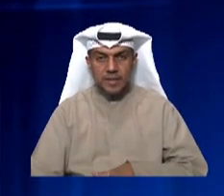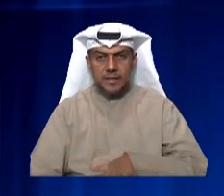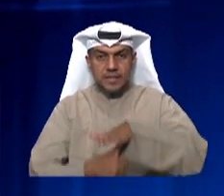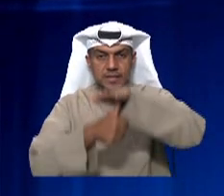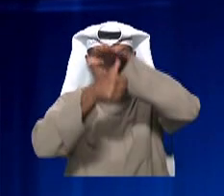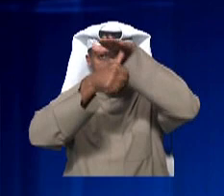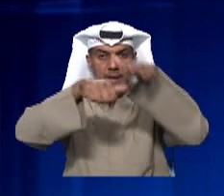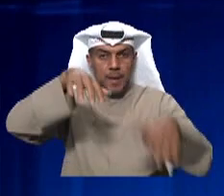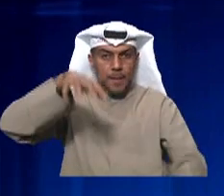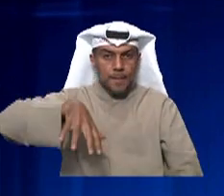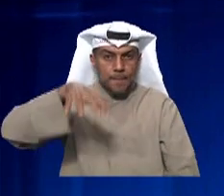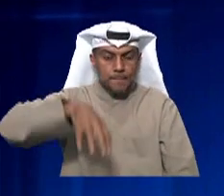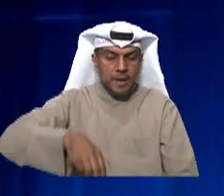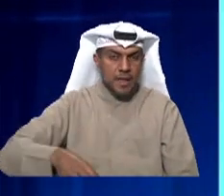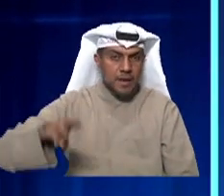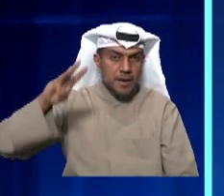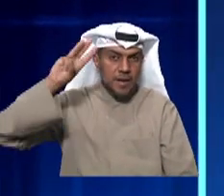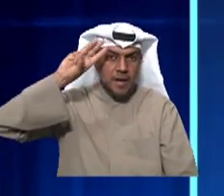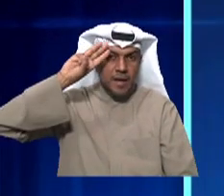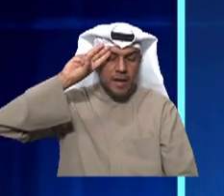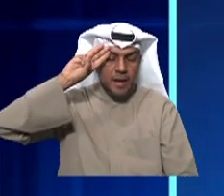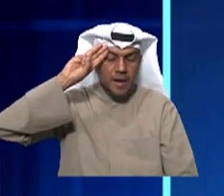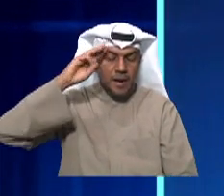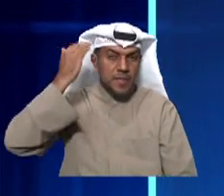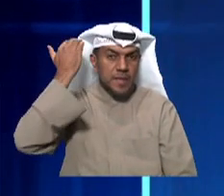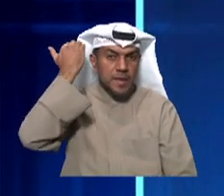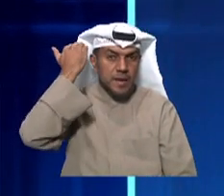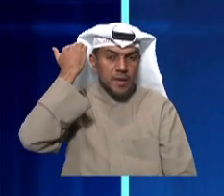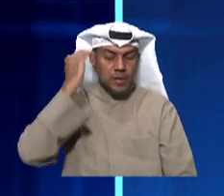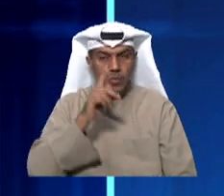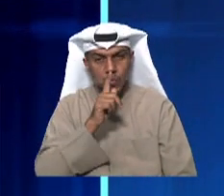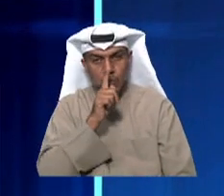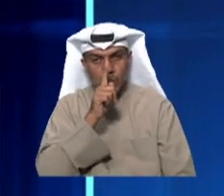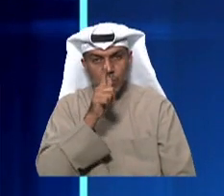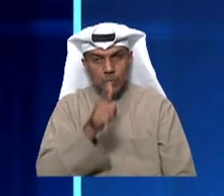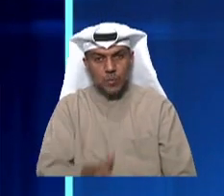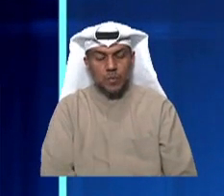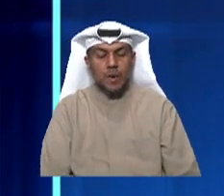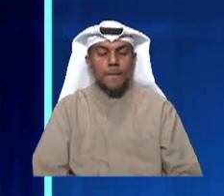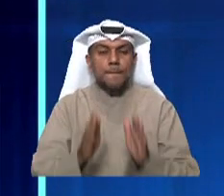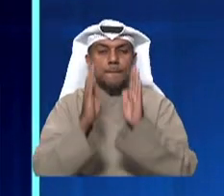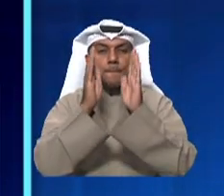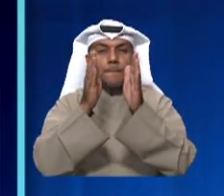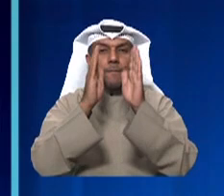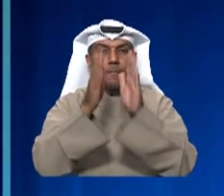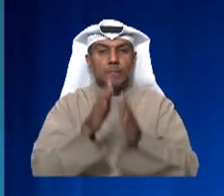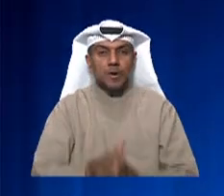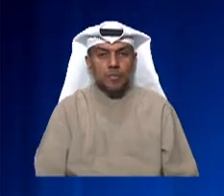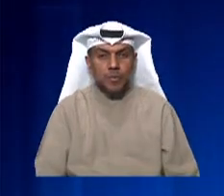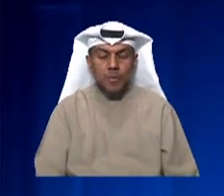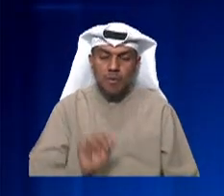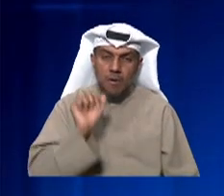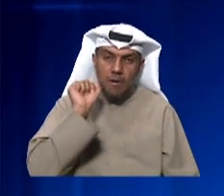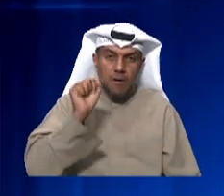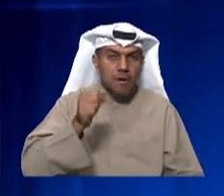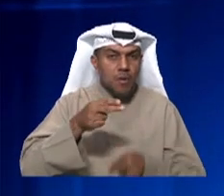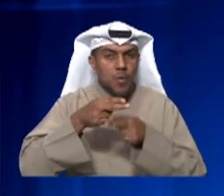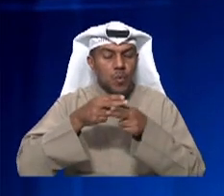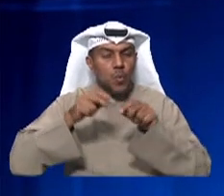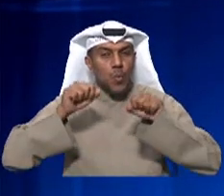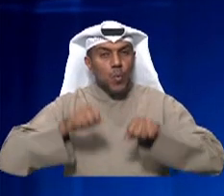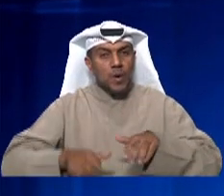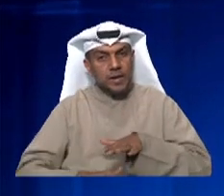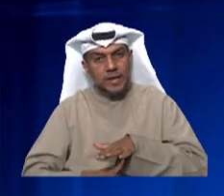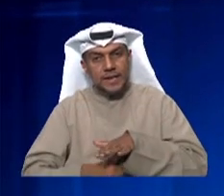أبورغي رئيس دولة أرتيريا الصديقة. عرب فيها فخامته عن خالص تهانيه لسموه حفظه الله بمناسبة توليه